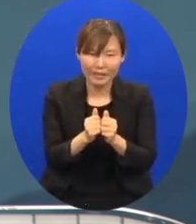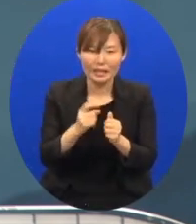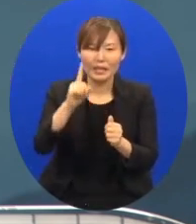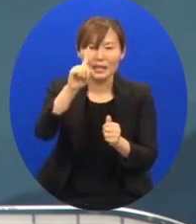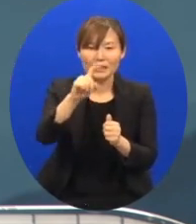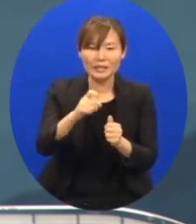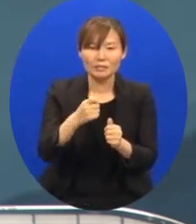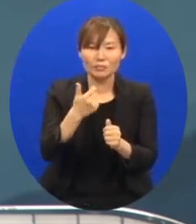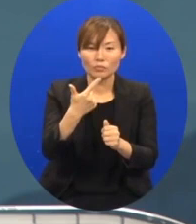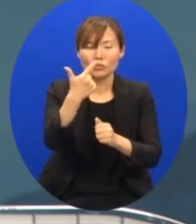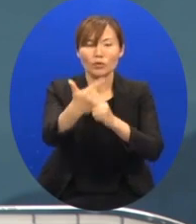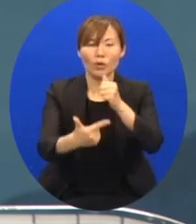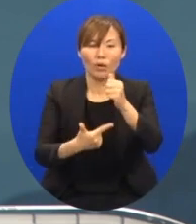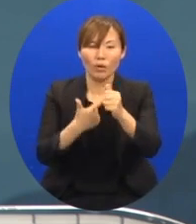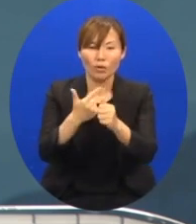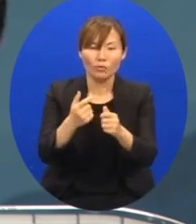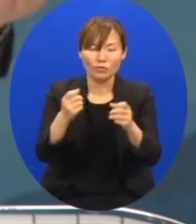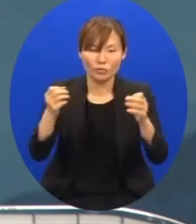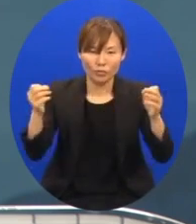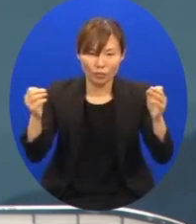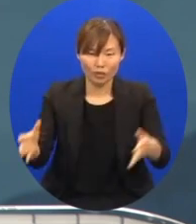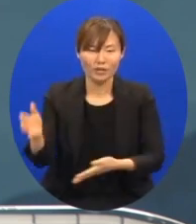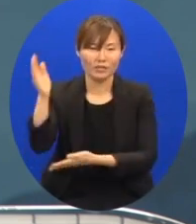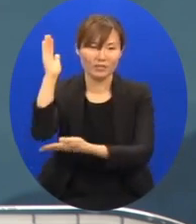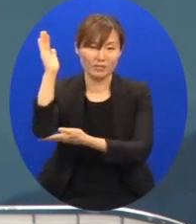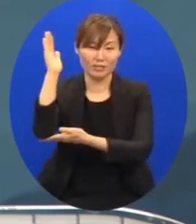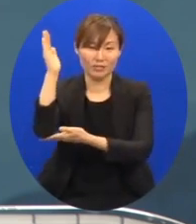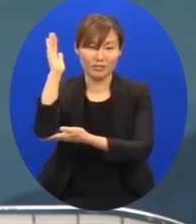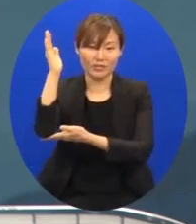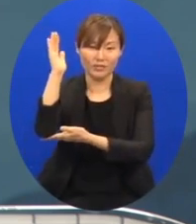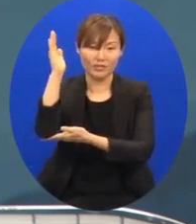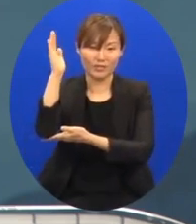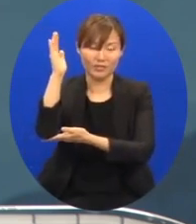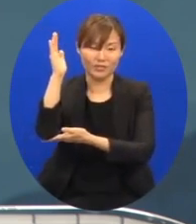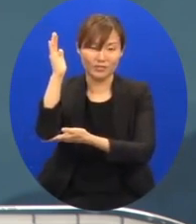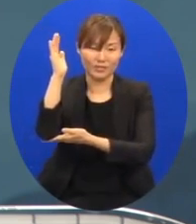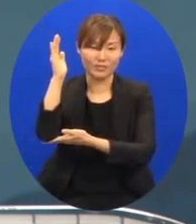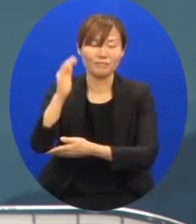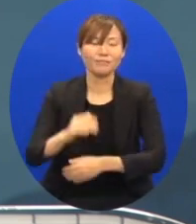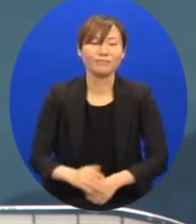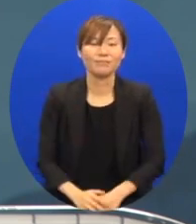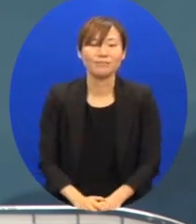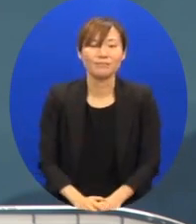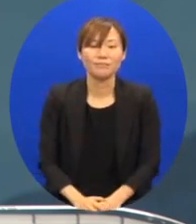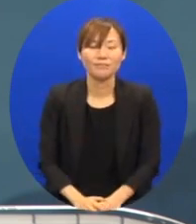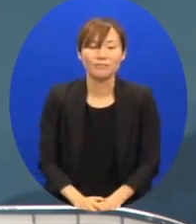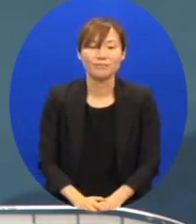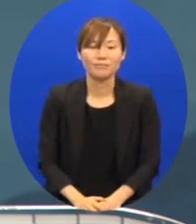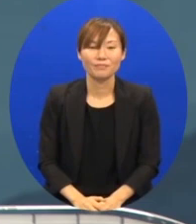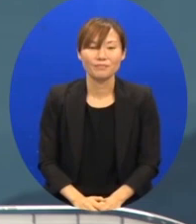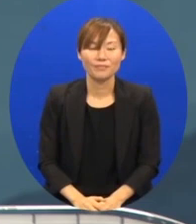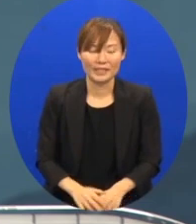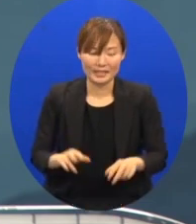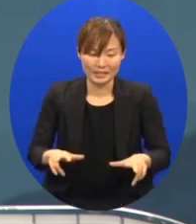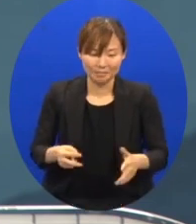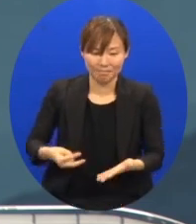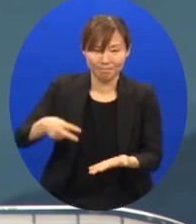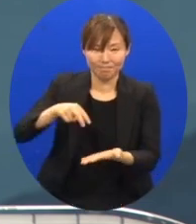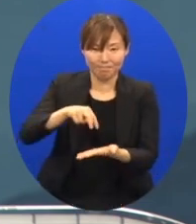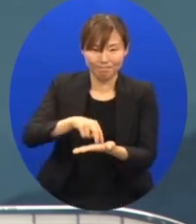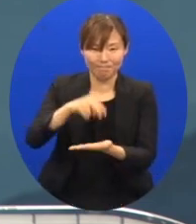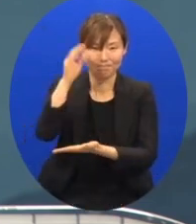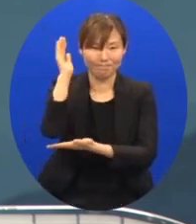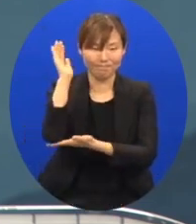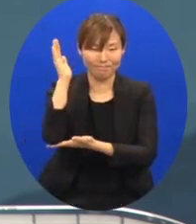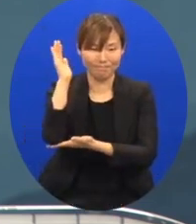솔 경관 한 겁니다 그것 밖에는 길이 없었으니까 그리고 지금 여기에 이렇게 서 있는 걸